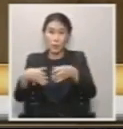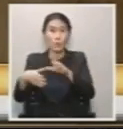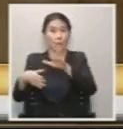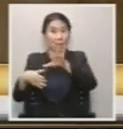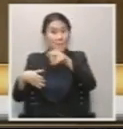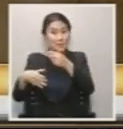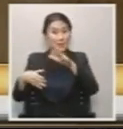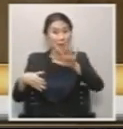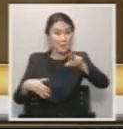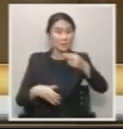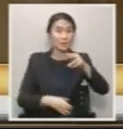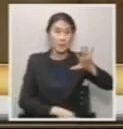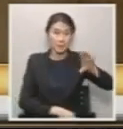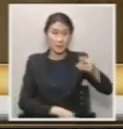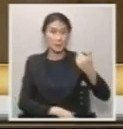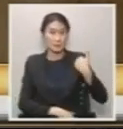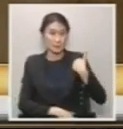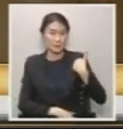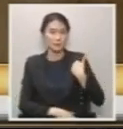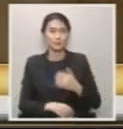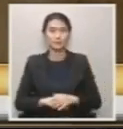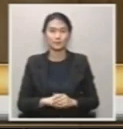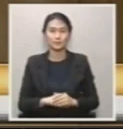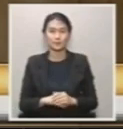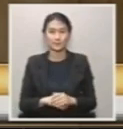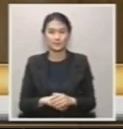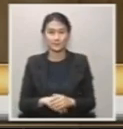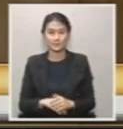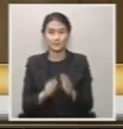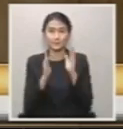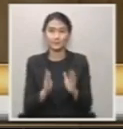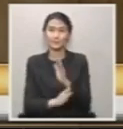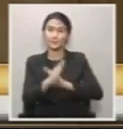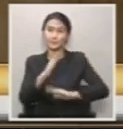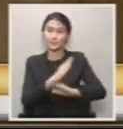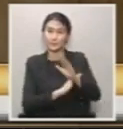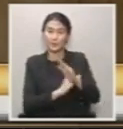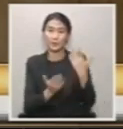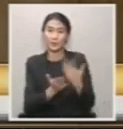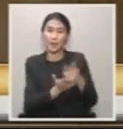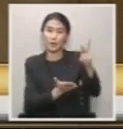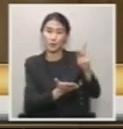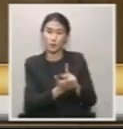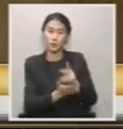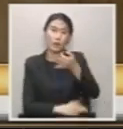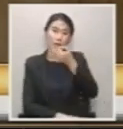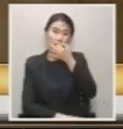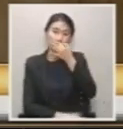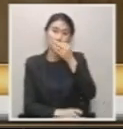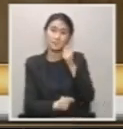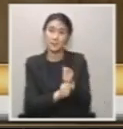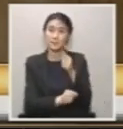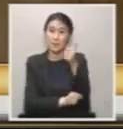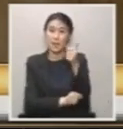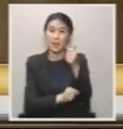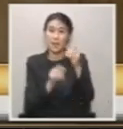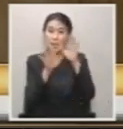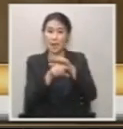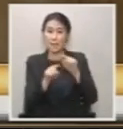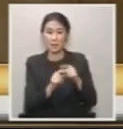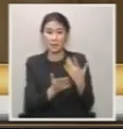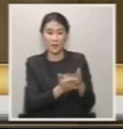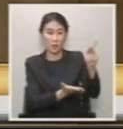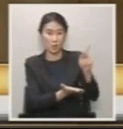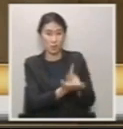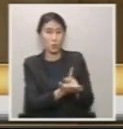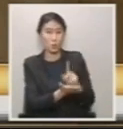าทประการต่อมาคือให้คนพิการเนี่ยสามารถกู้ประกอบอาชีพนะครับไม่ใช่เป็นสิทธิเสรีกู้ประกอบ